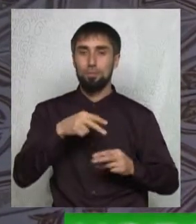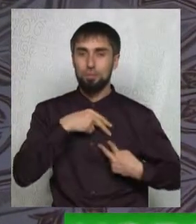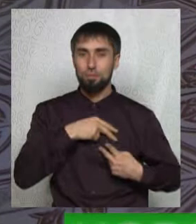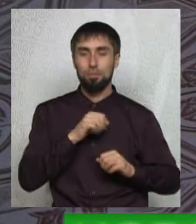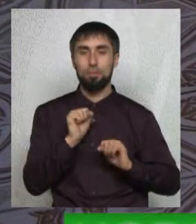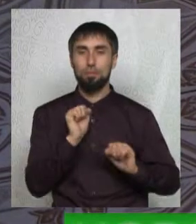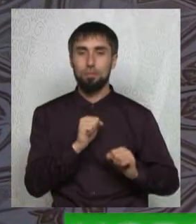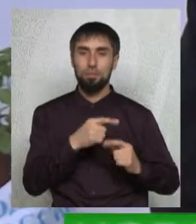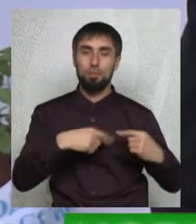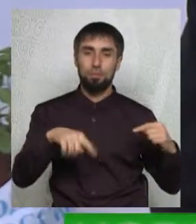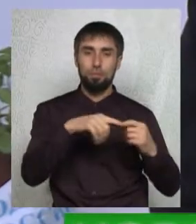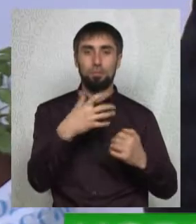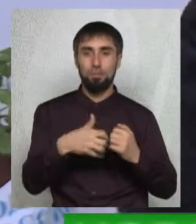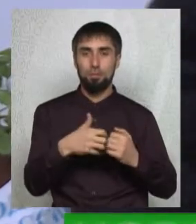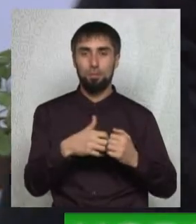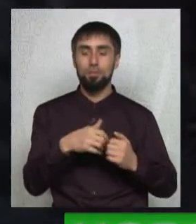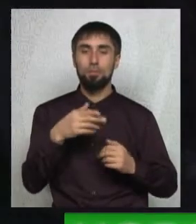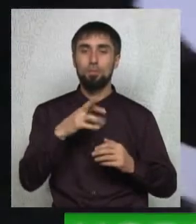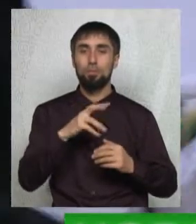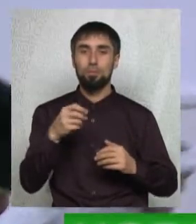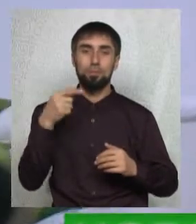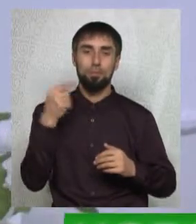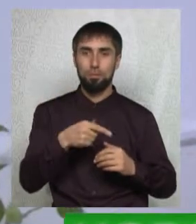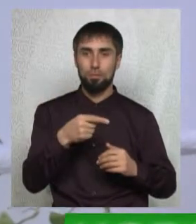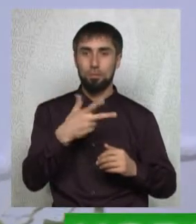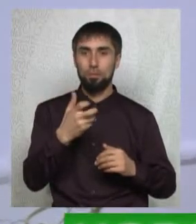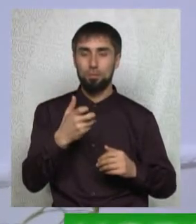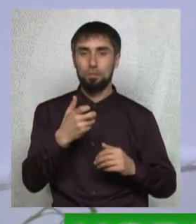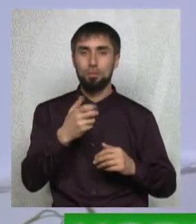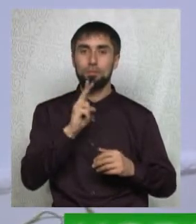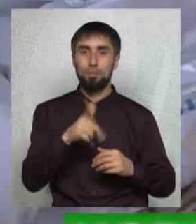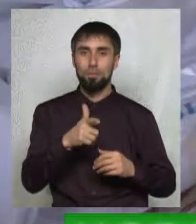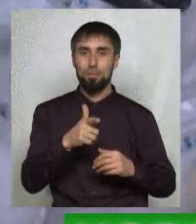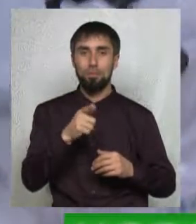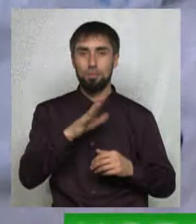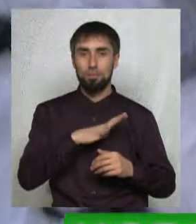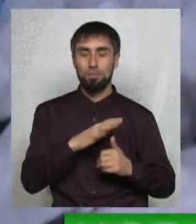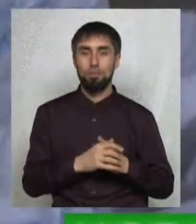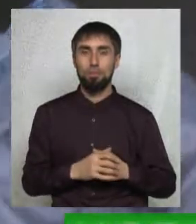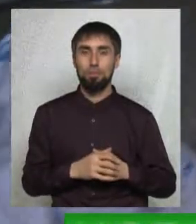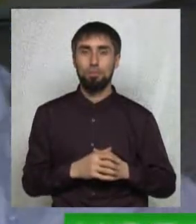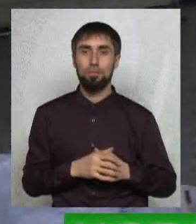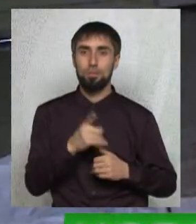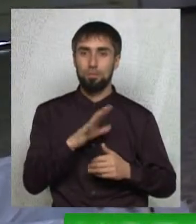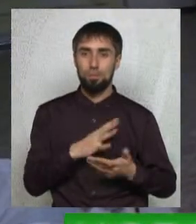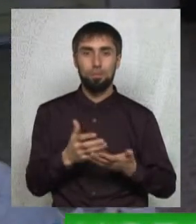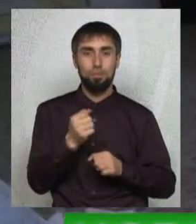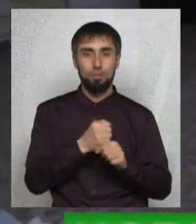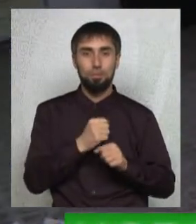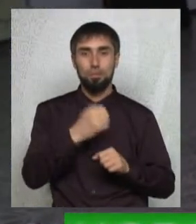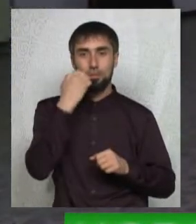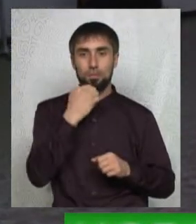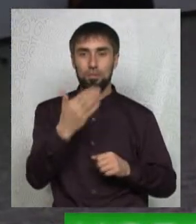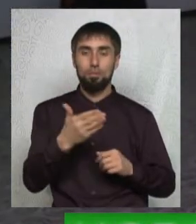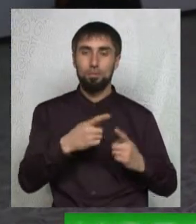защиту окружающей среды. Более 1300 килограммов макулатуры – цифра впечатляющая. Но им удалось это сделать благодаря